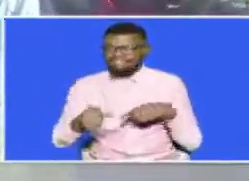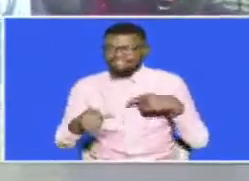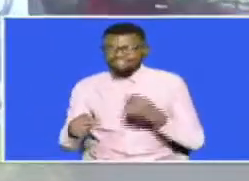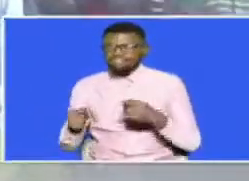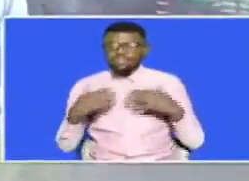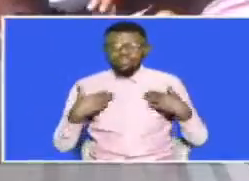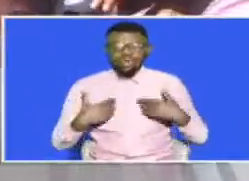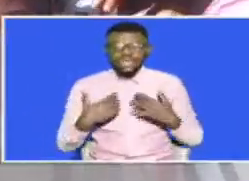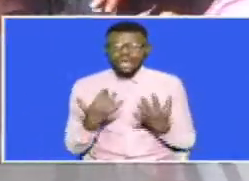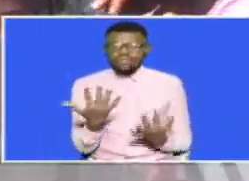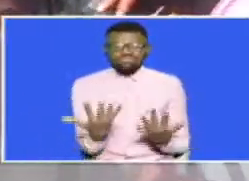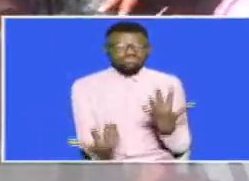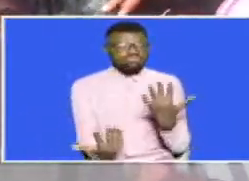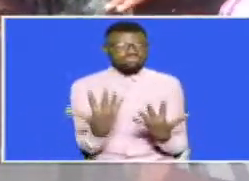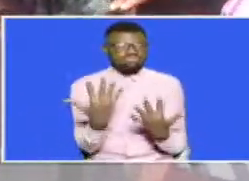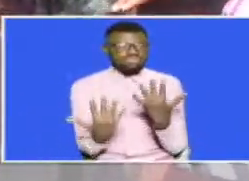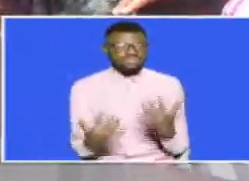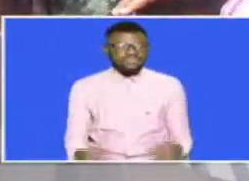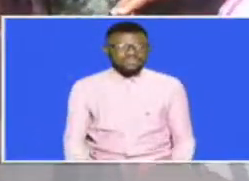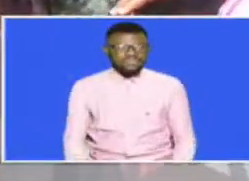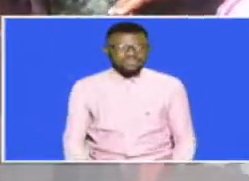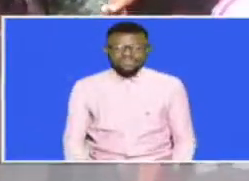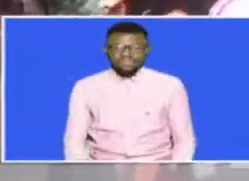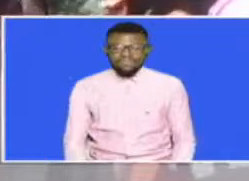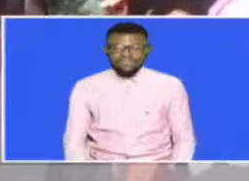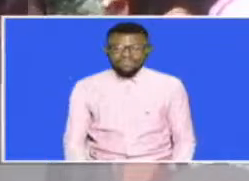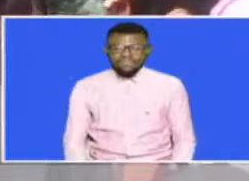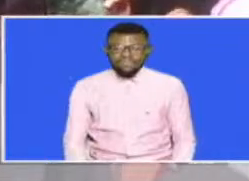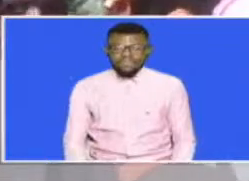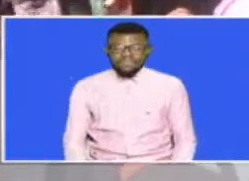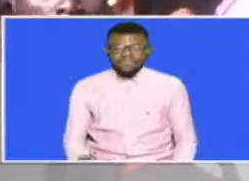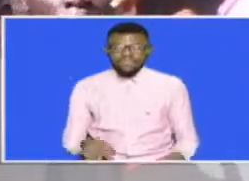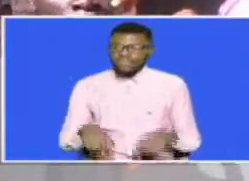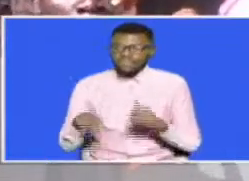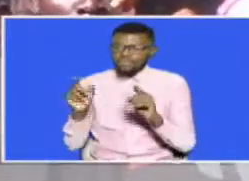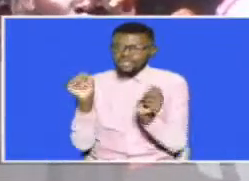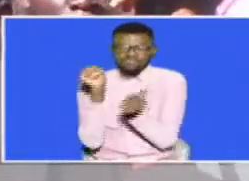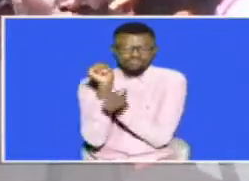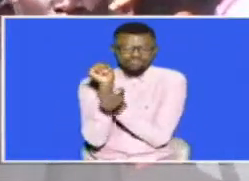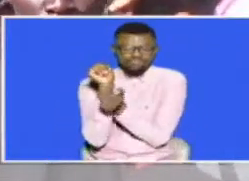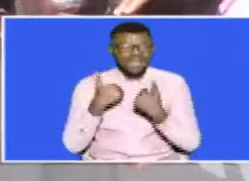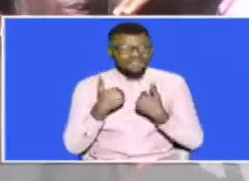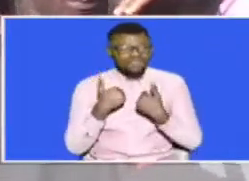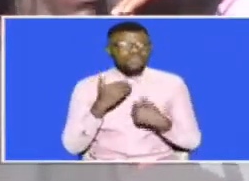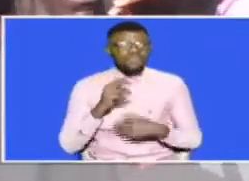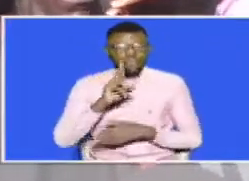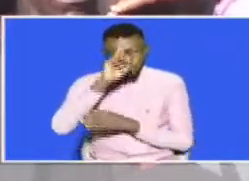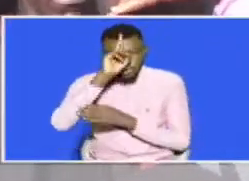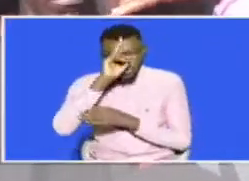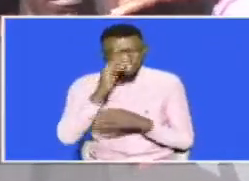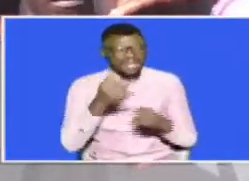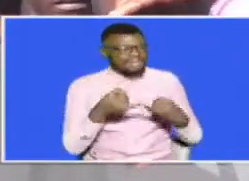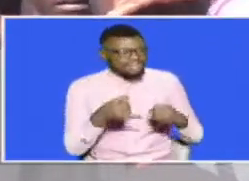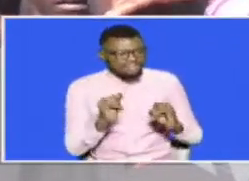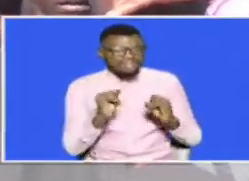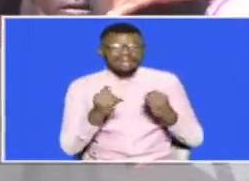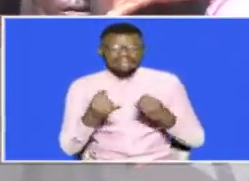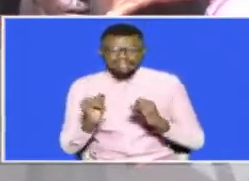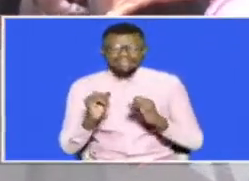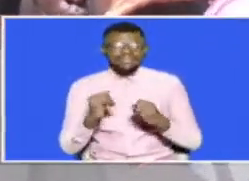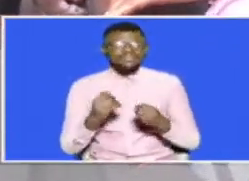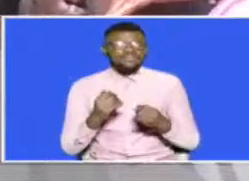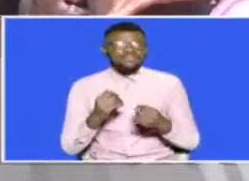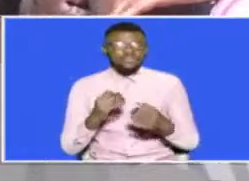wa mwenda zake. Alikuwa na pingu na polisi walikuwa mengangana vile